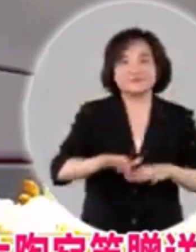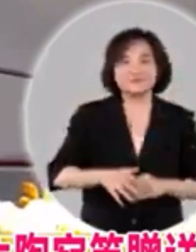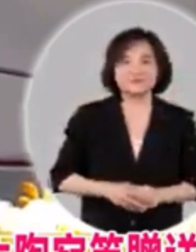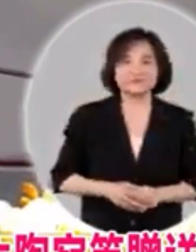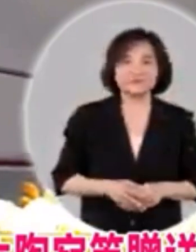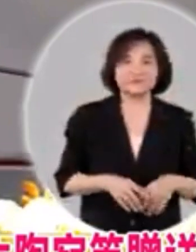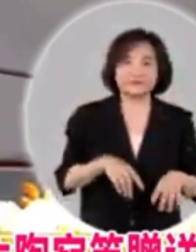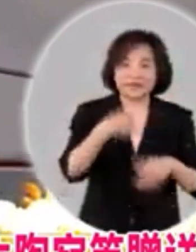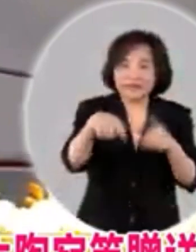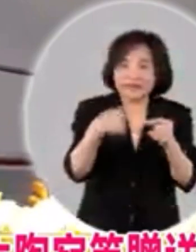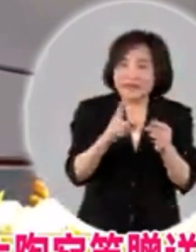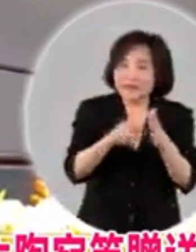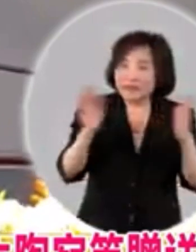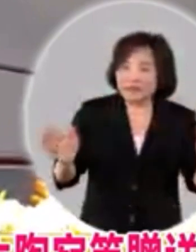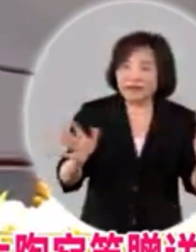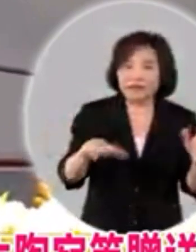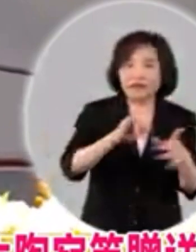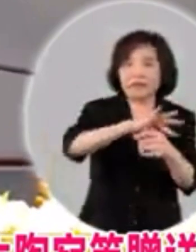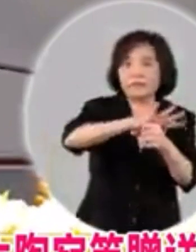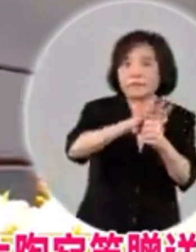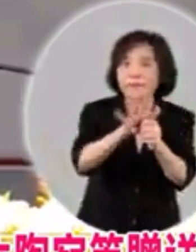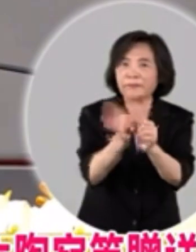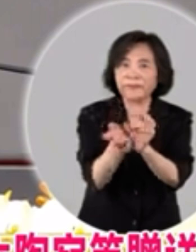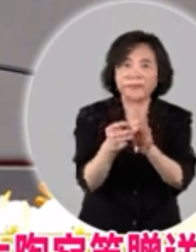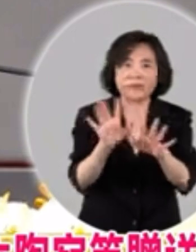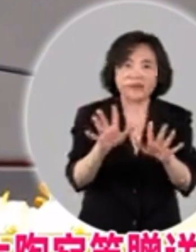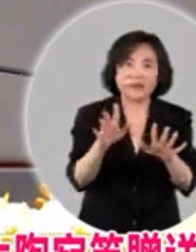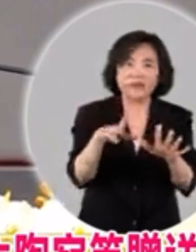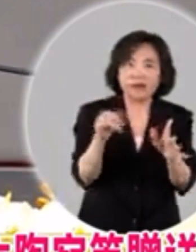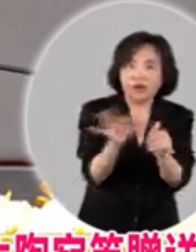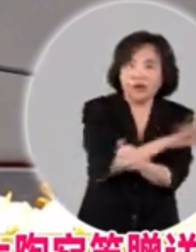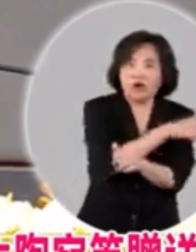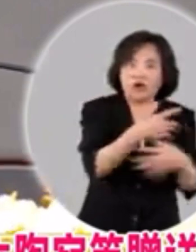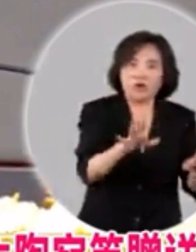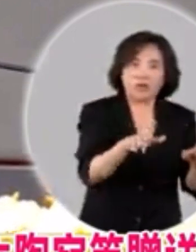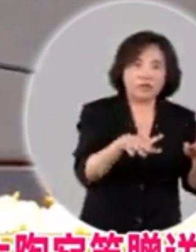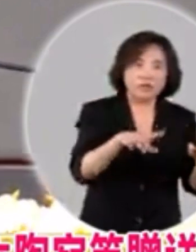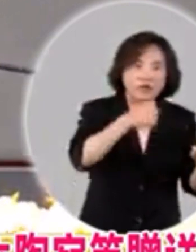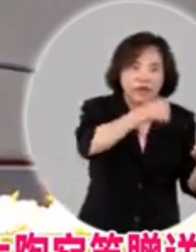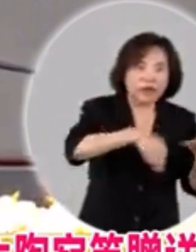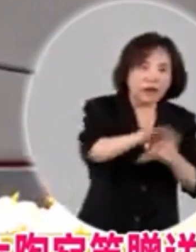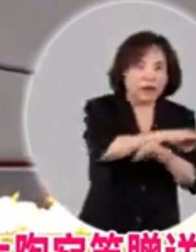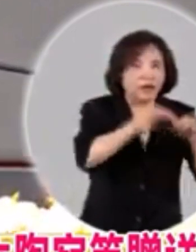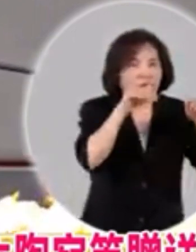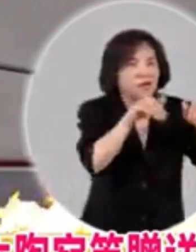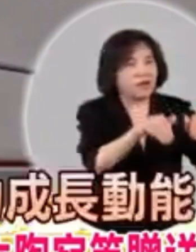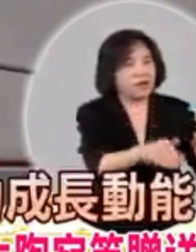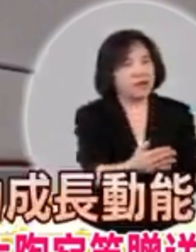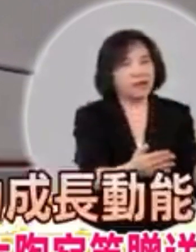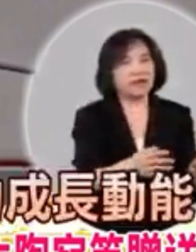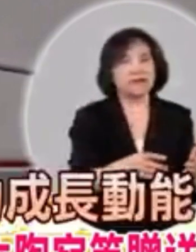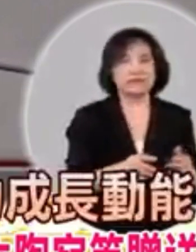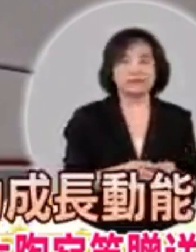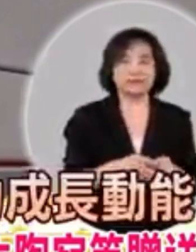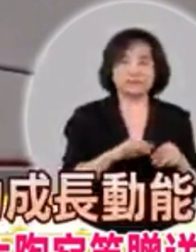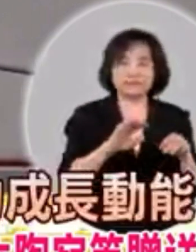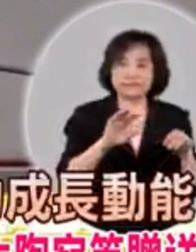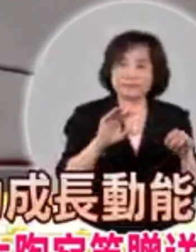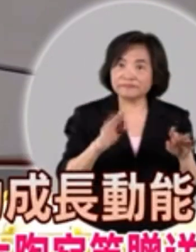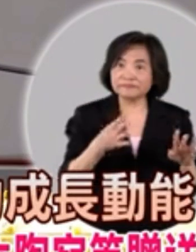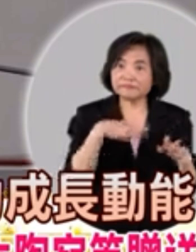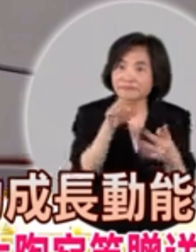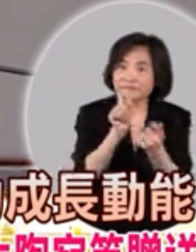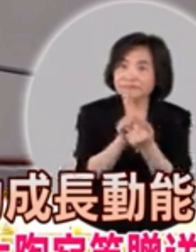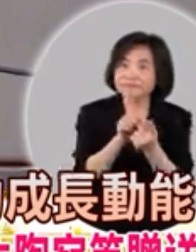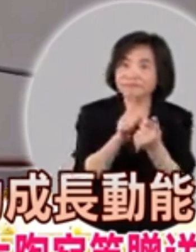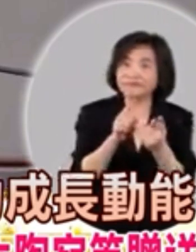来，疫情虽然冲击了我们的内需，但是没有影响到我